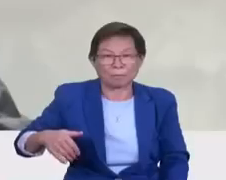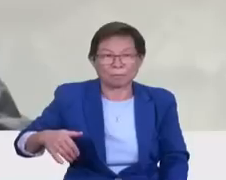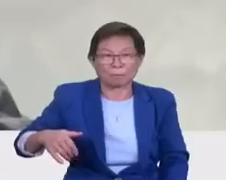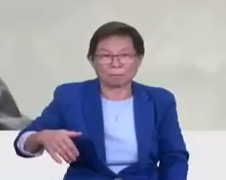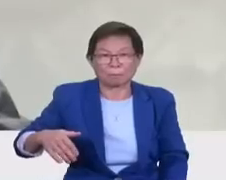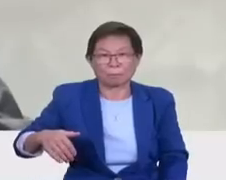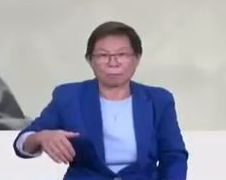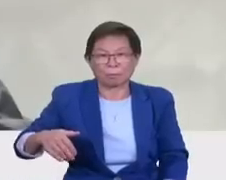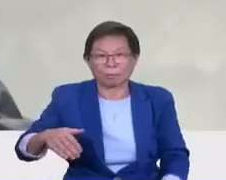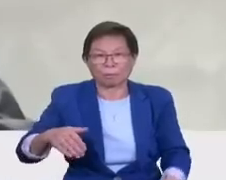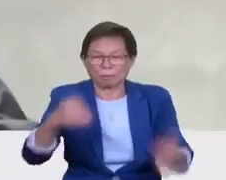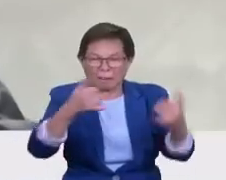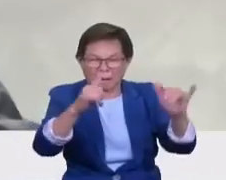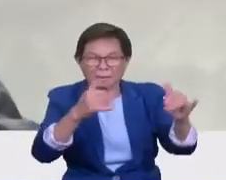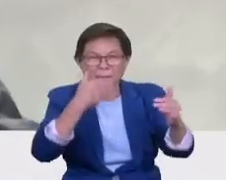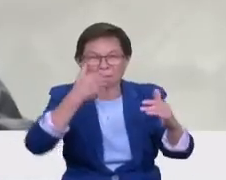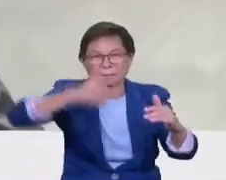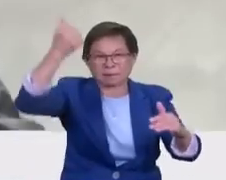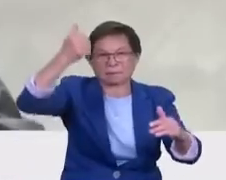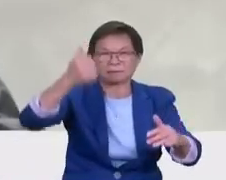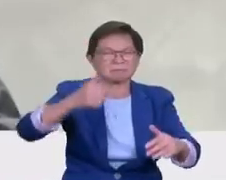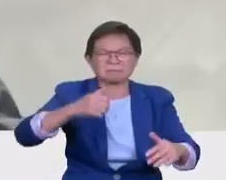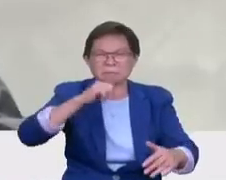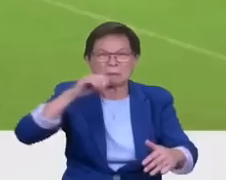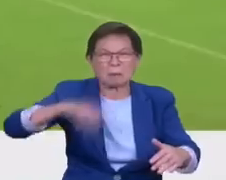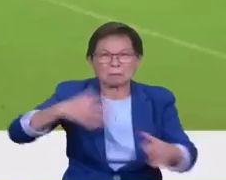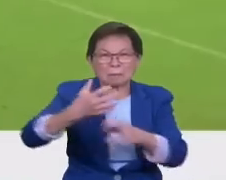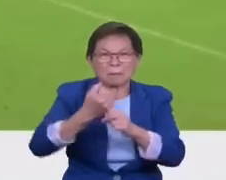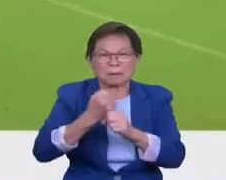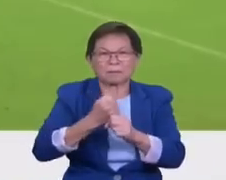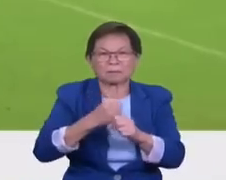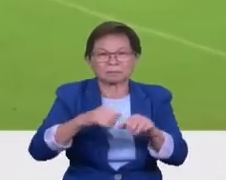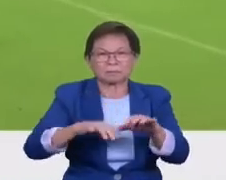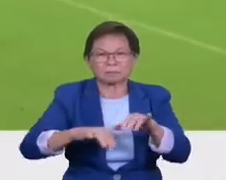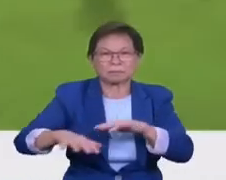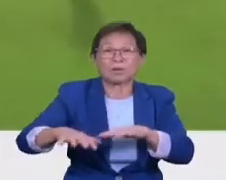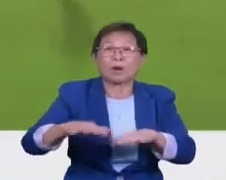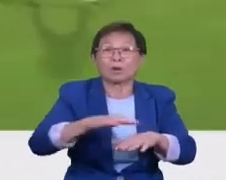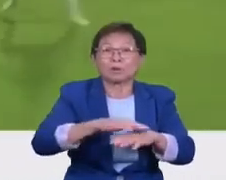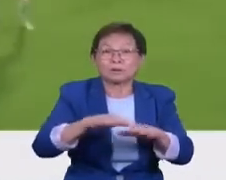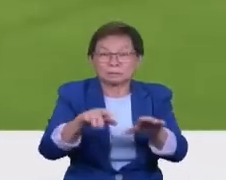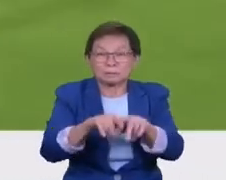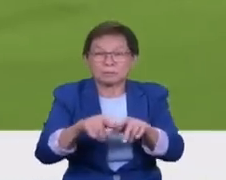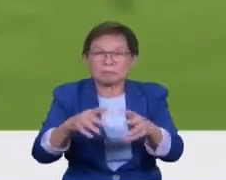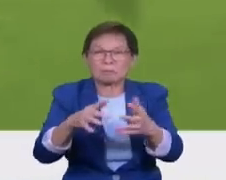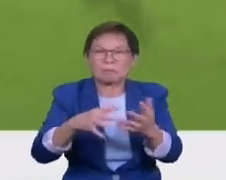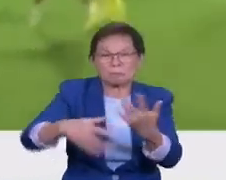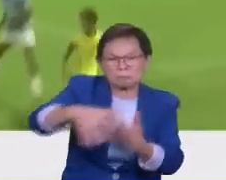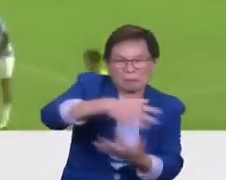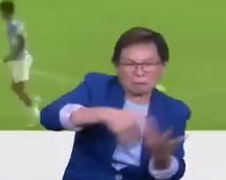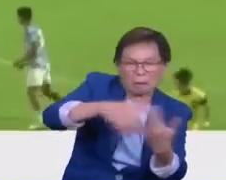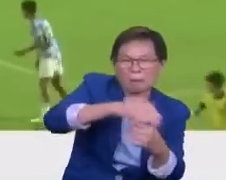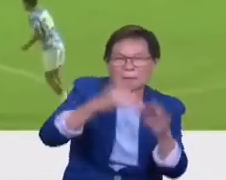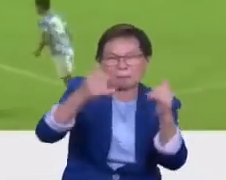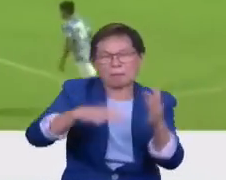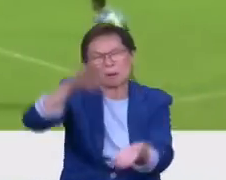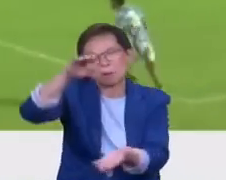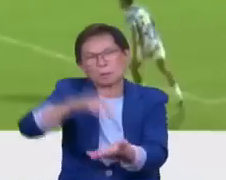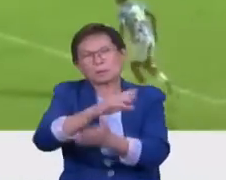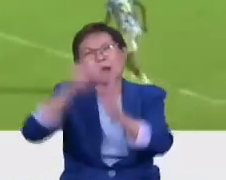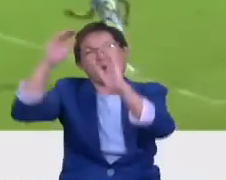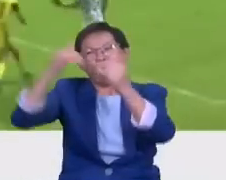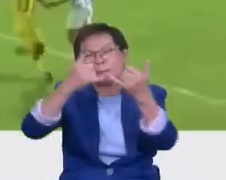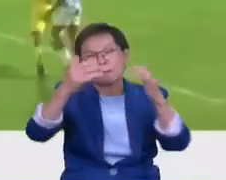yang lebih baik daripada apa yang saya jangkakan tambahnya keserasian pemain juga masih kurang dan berharap pemain akan